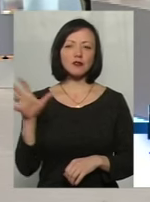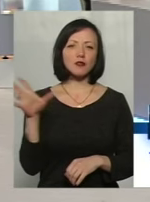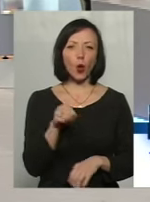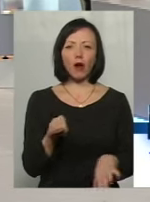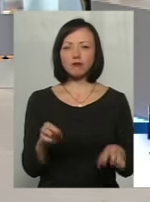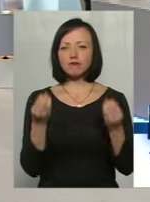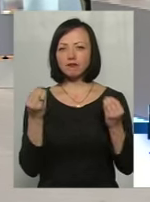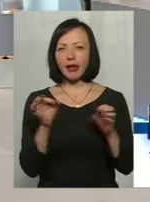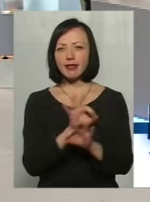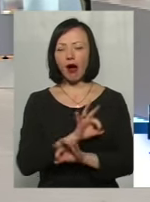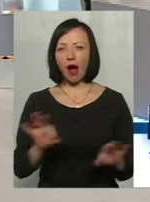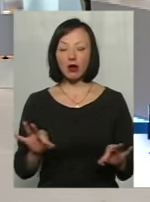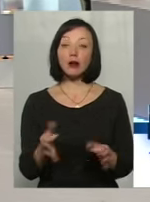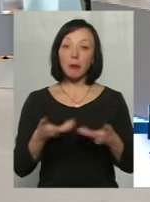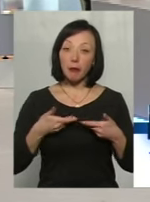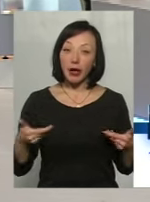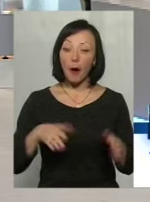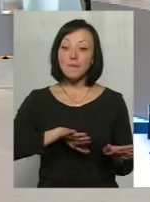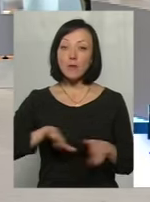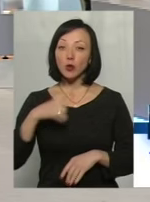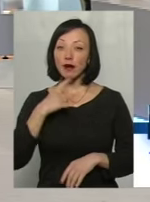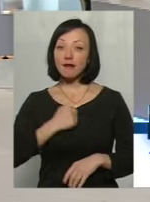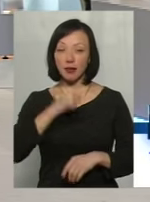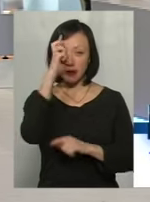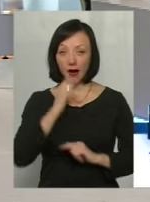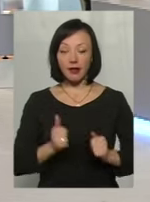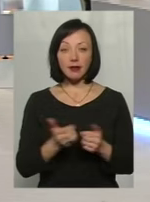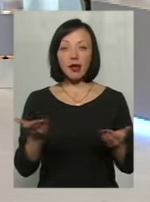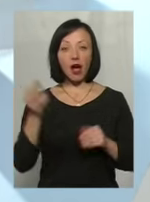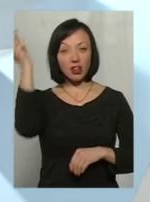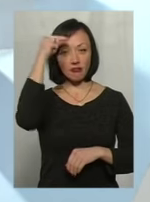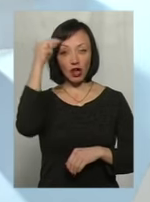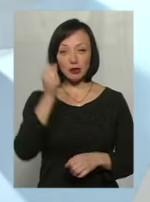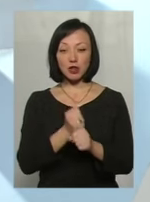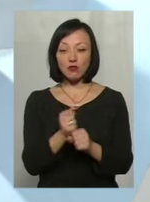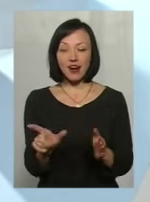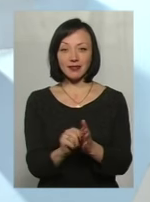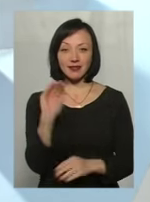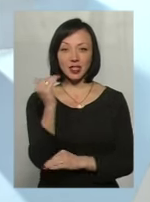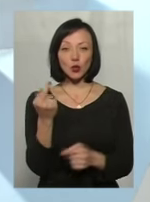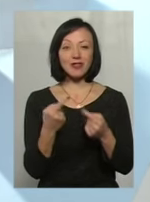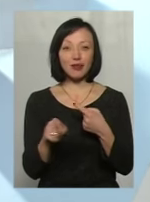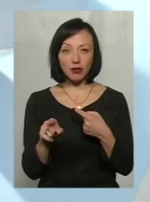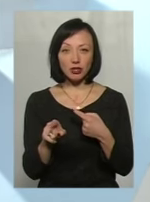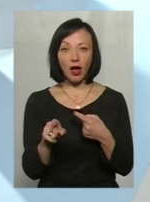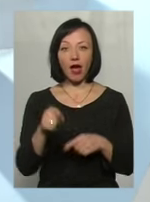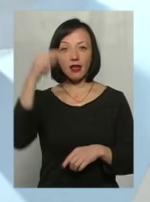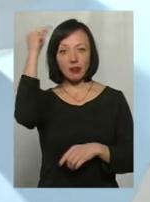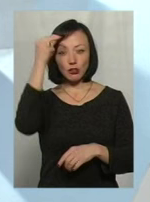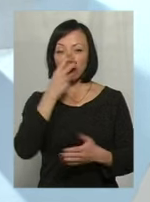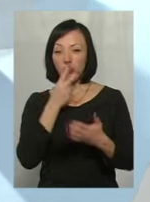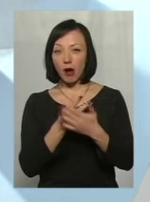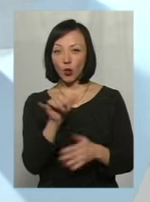ідеально. Ми пострадянська країна, яка навчається працювати з дитиною інакше, яка навчається бачити в